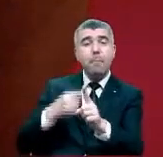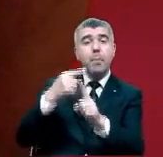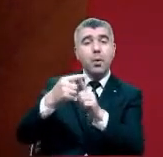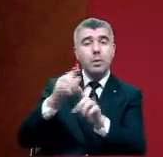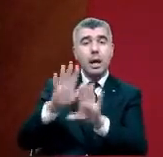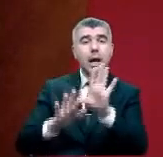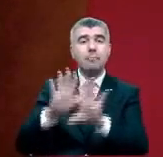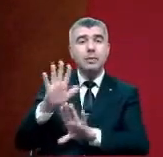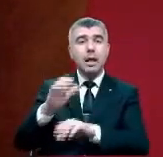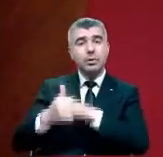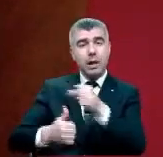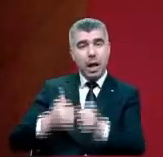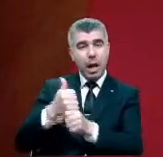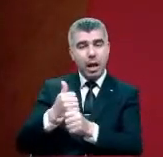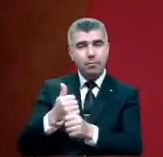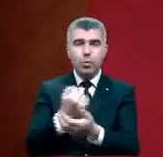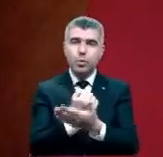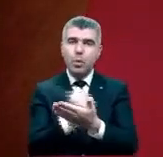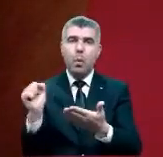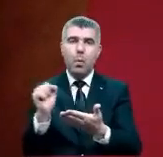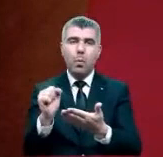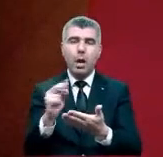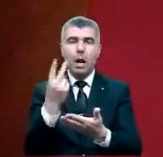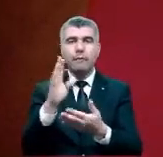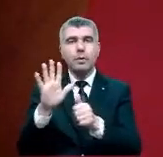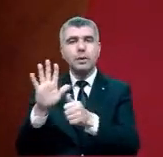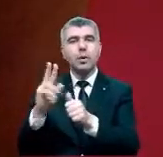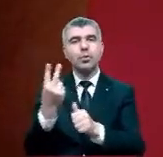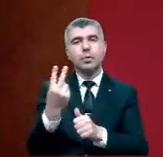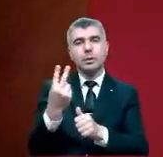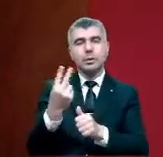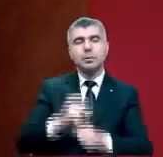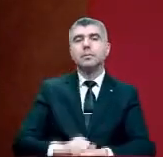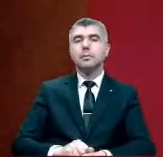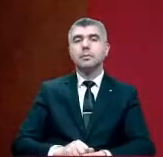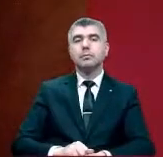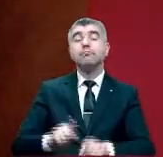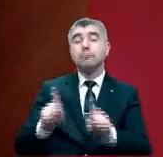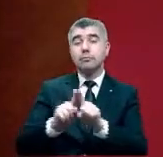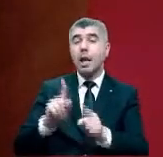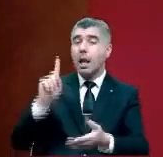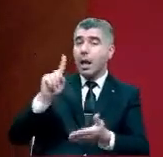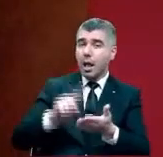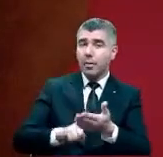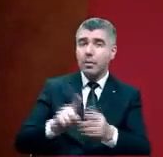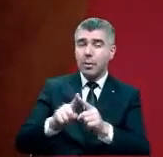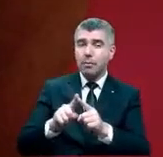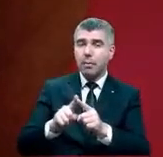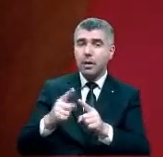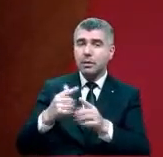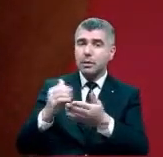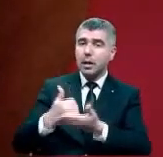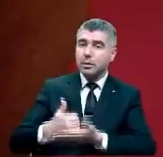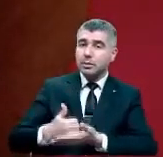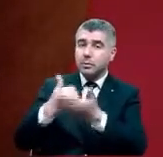عمرها 15 سنة في أفق 2026، والشيء الذي يستلزم تعبئة اعتمادات